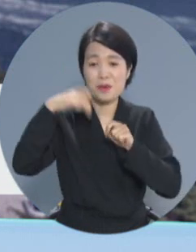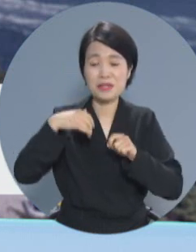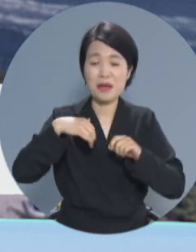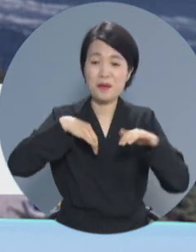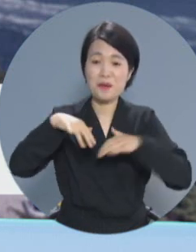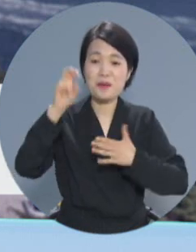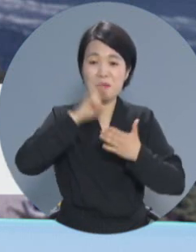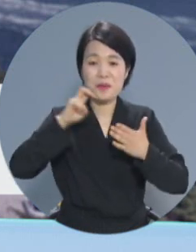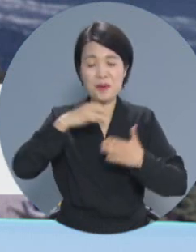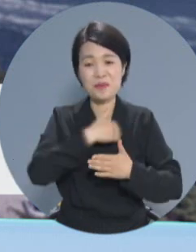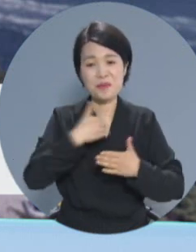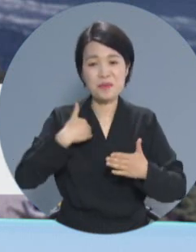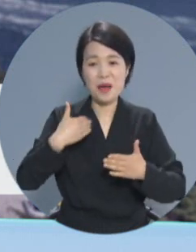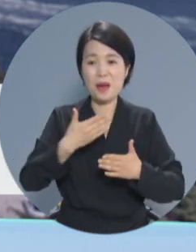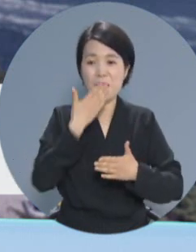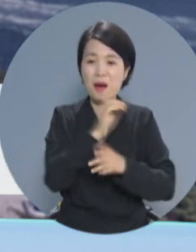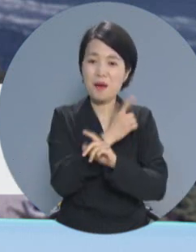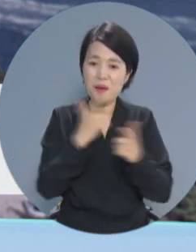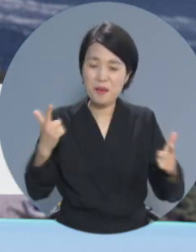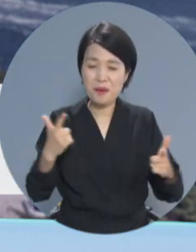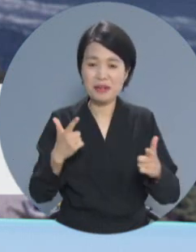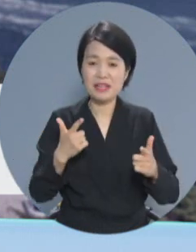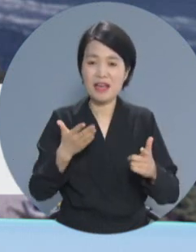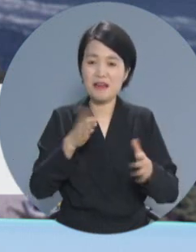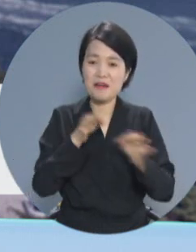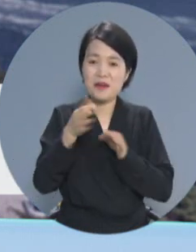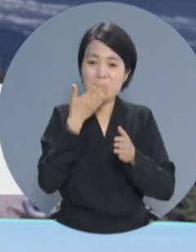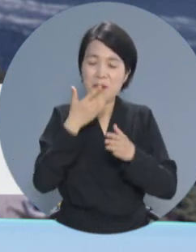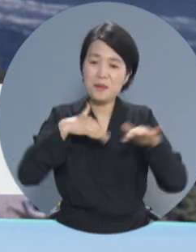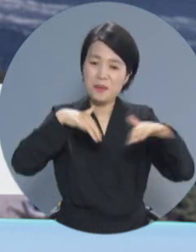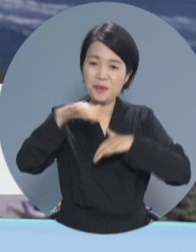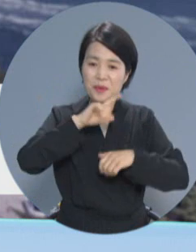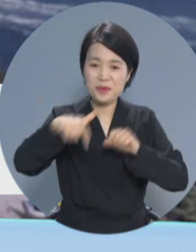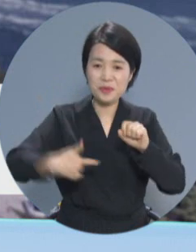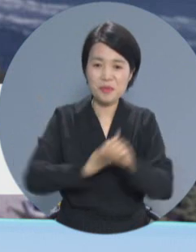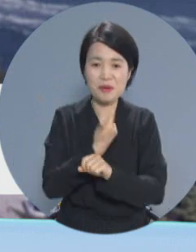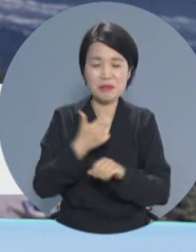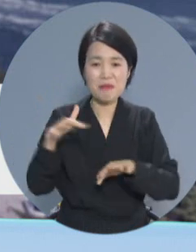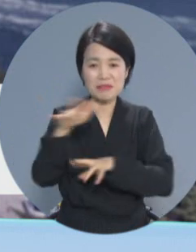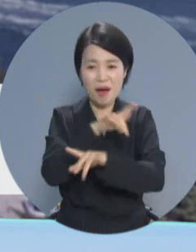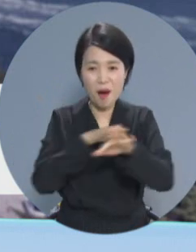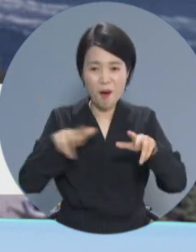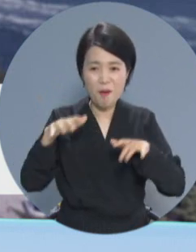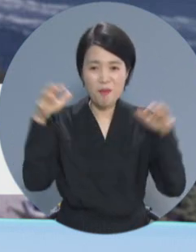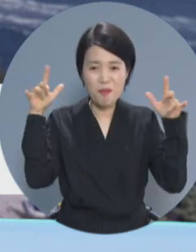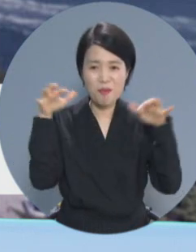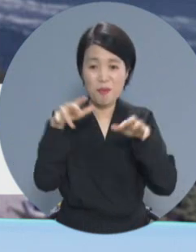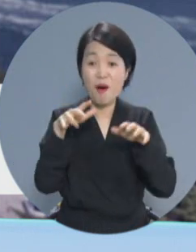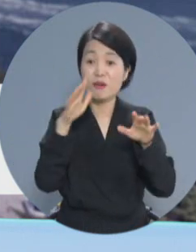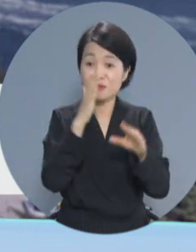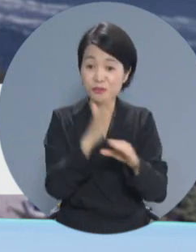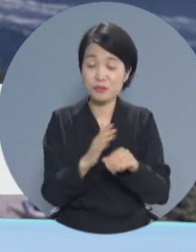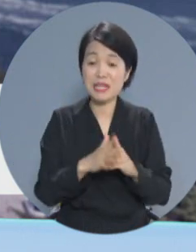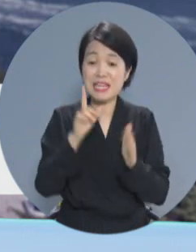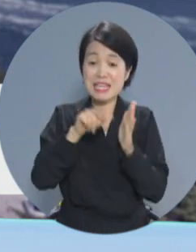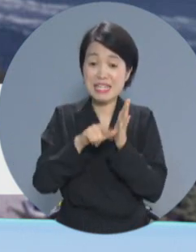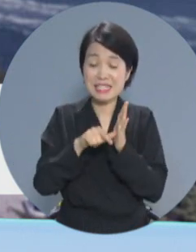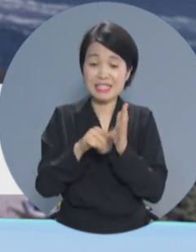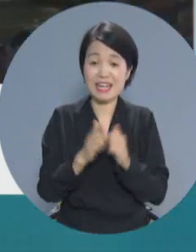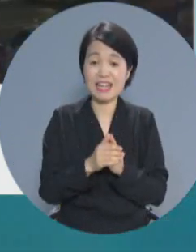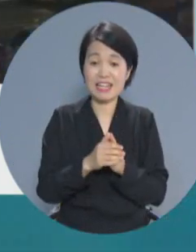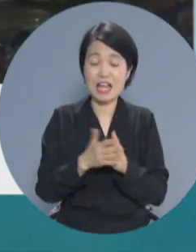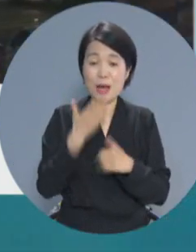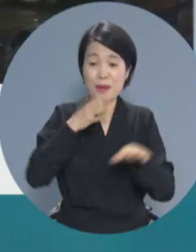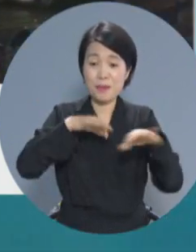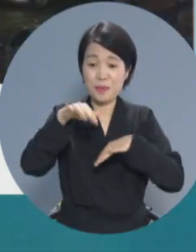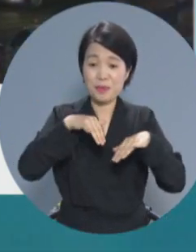낭만버스킹에 풍부한 먹거리가 갖추어진 낭만포차거리 일대에도 많은 사람들이 몰리고 있는데요. 이 시각 현재